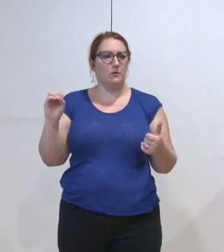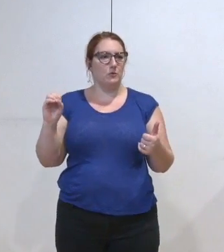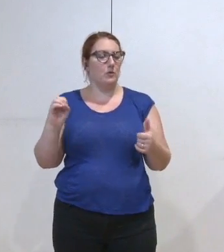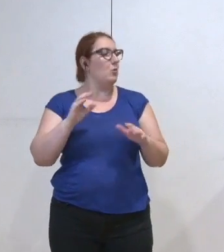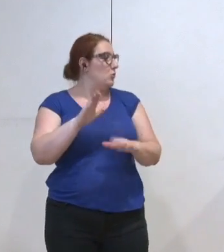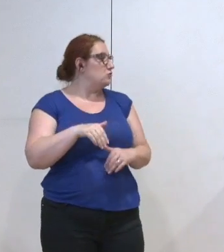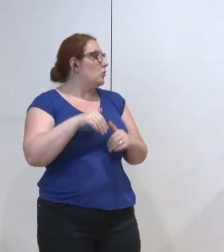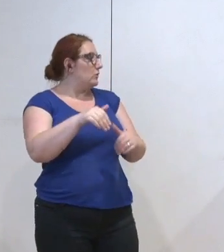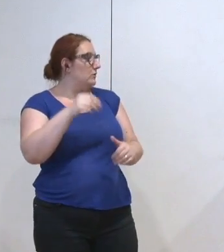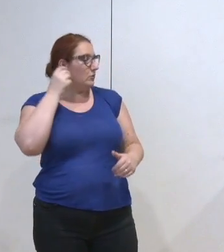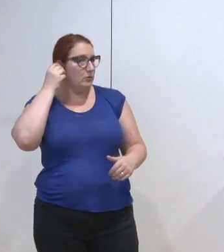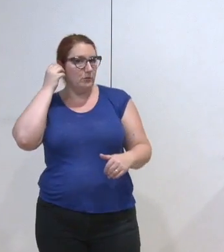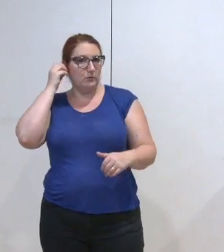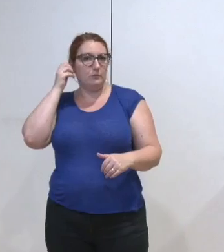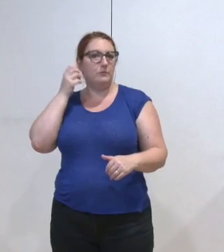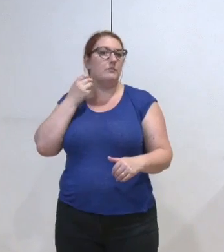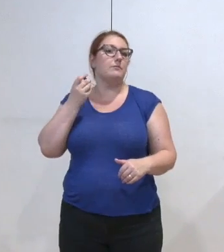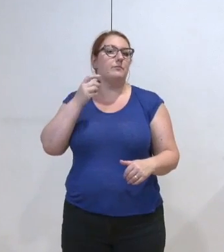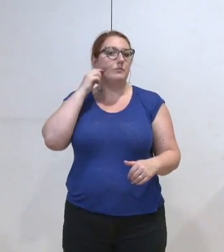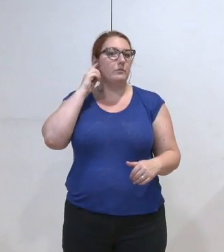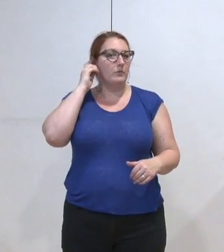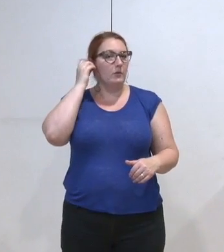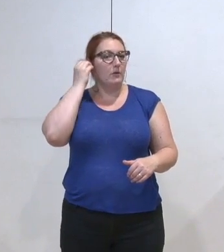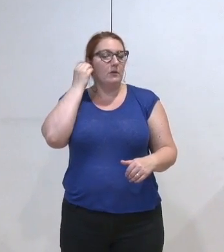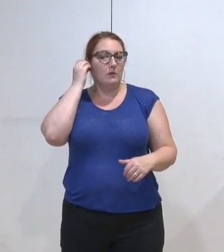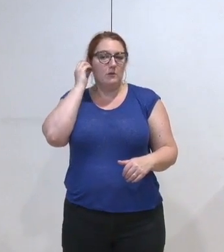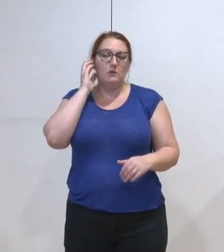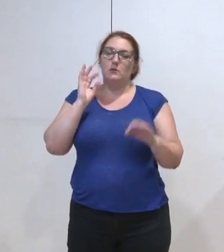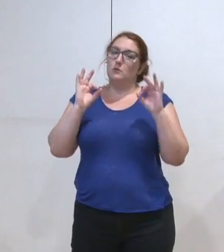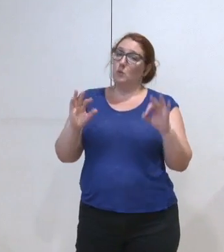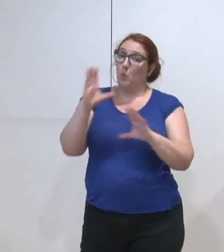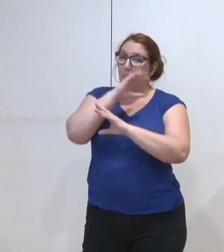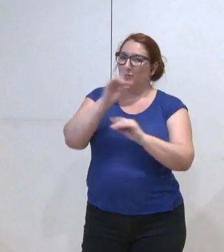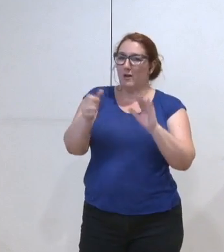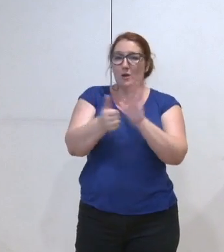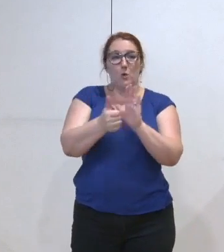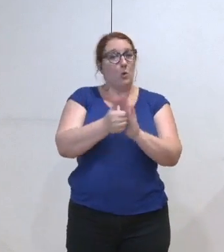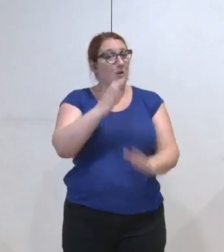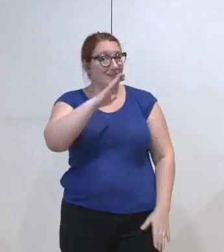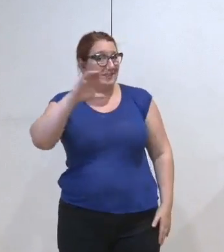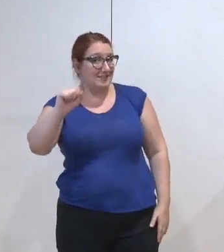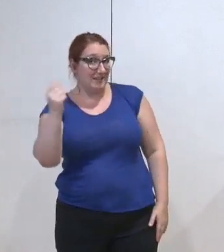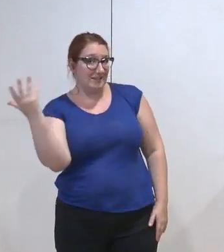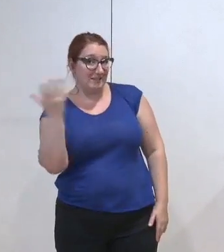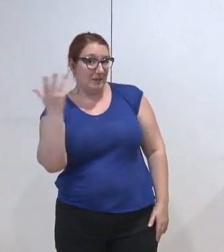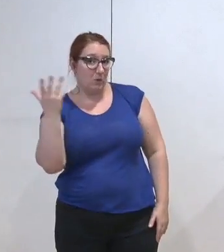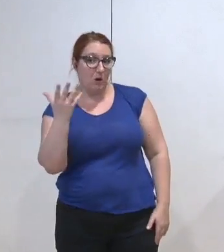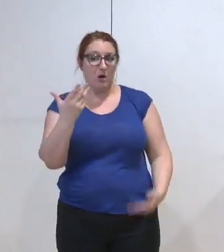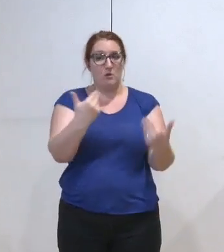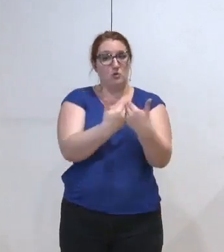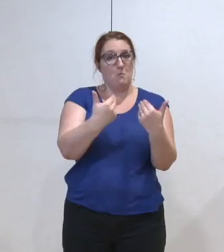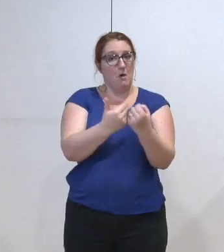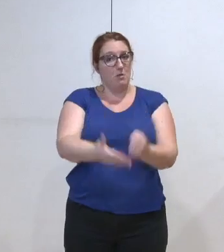continue donc rappelons le rôle du CCAS il se borne à la gestion de la demande d'aêide